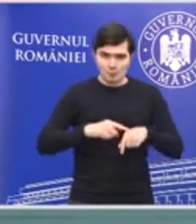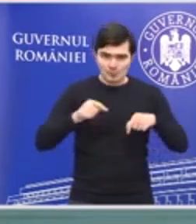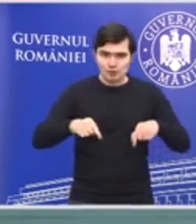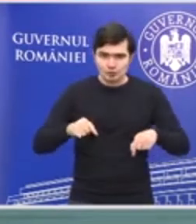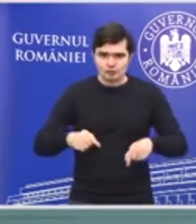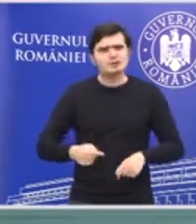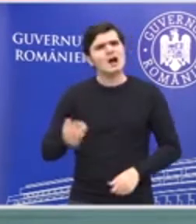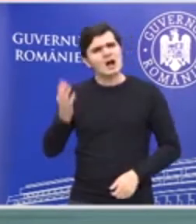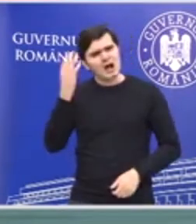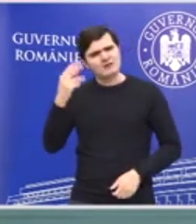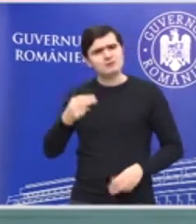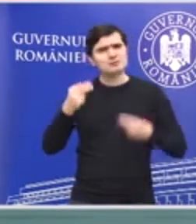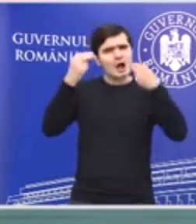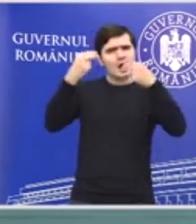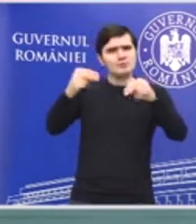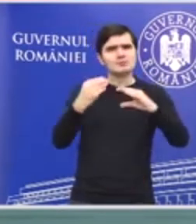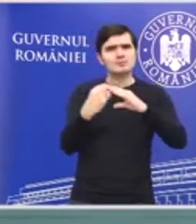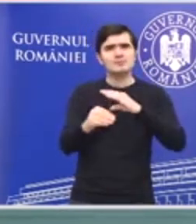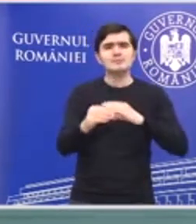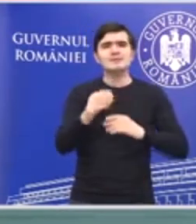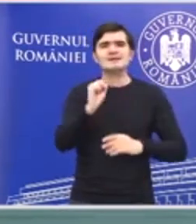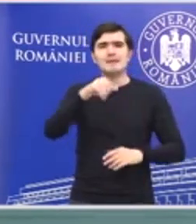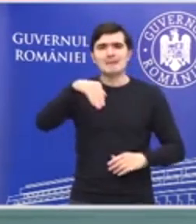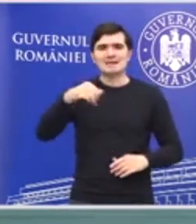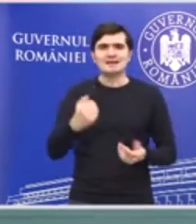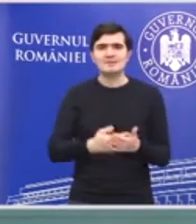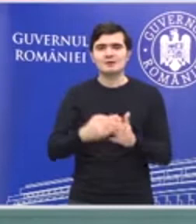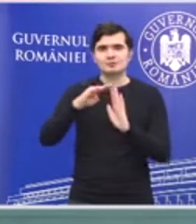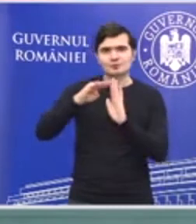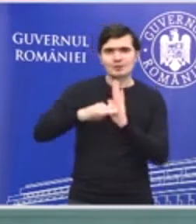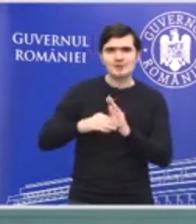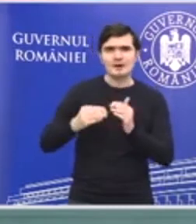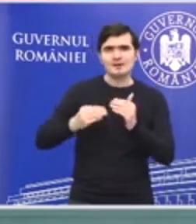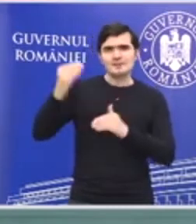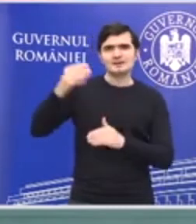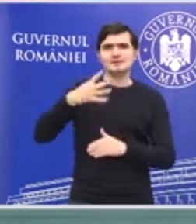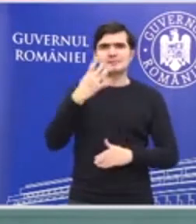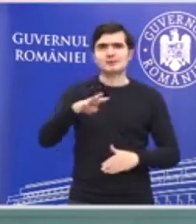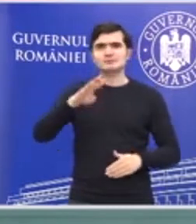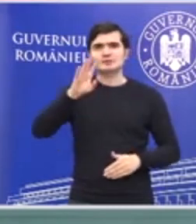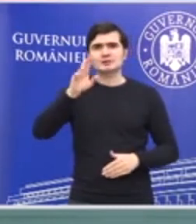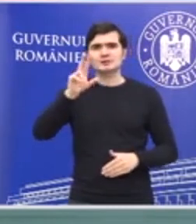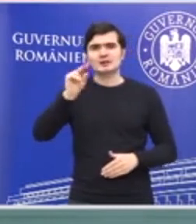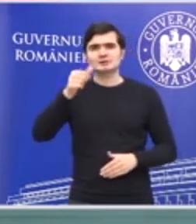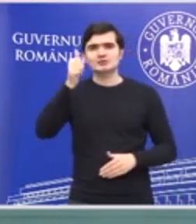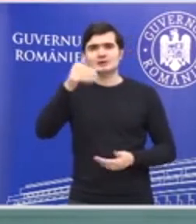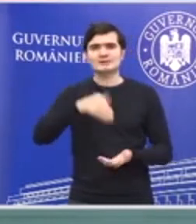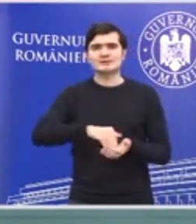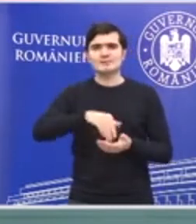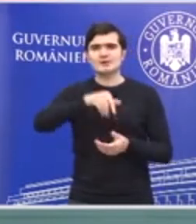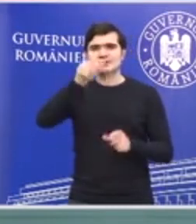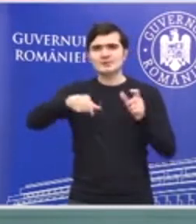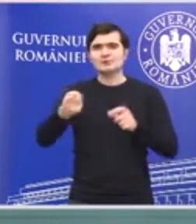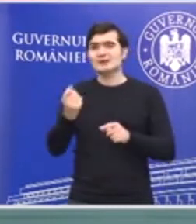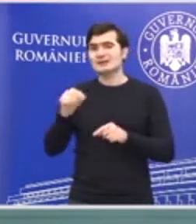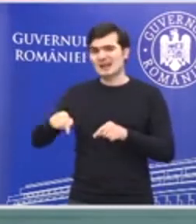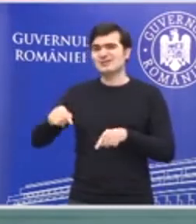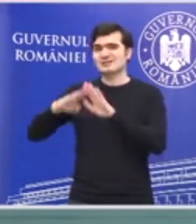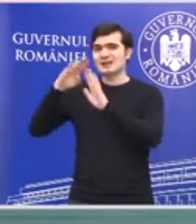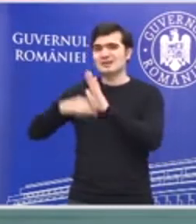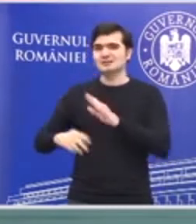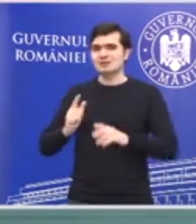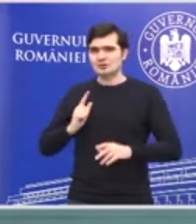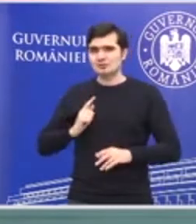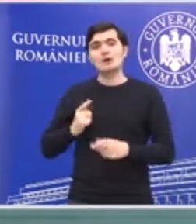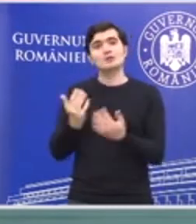fost notificate prin SMS în vederea programării peste 436.000 de persoane din listele de așteptare. Numărul